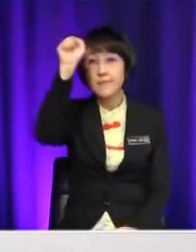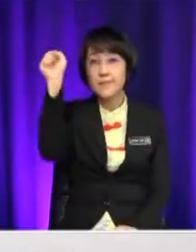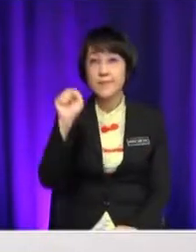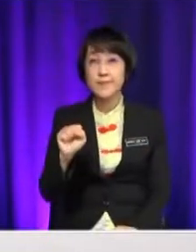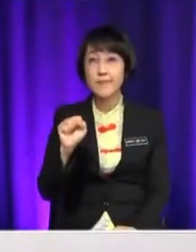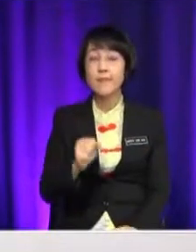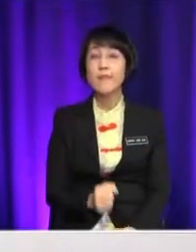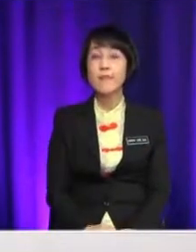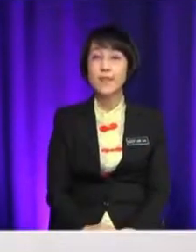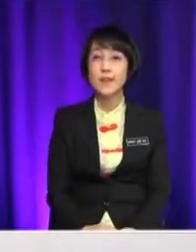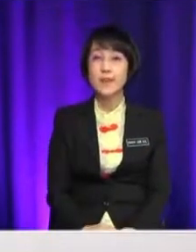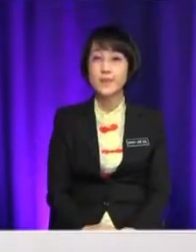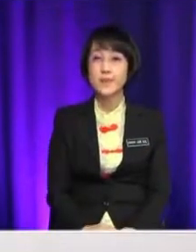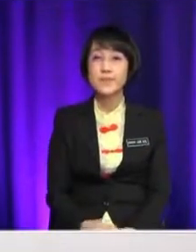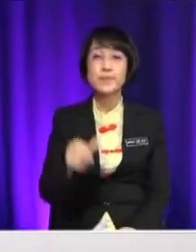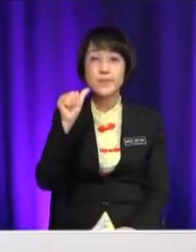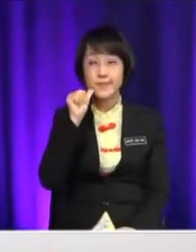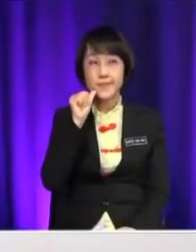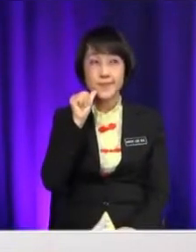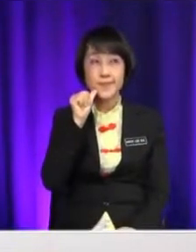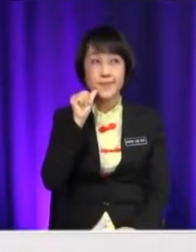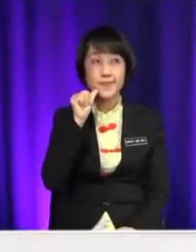Okey. Silakan, Azlina. Silakan, Azlina.